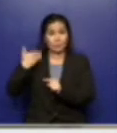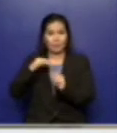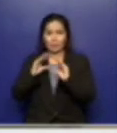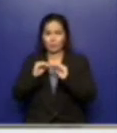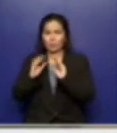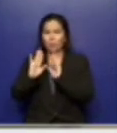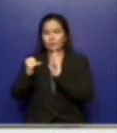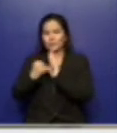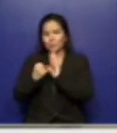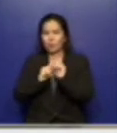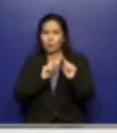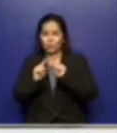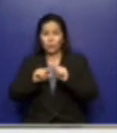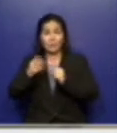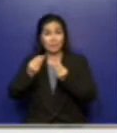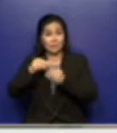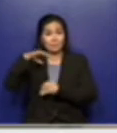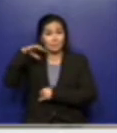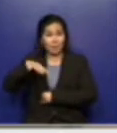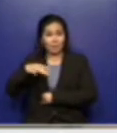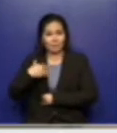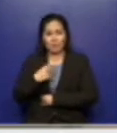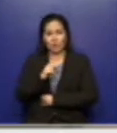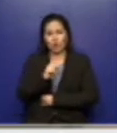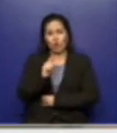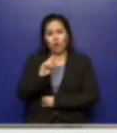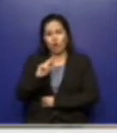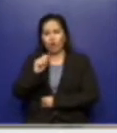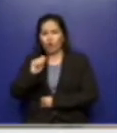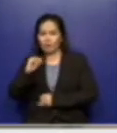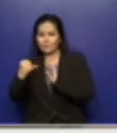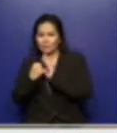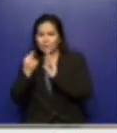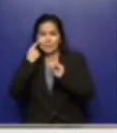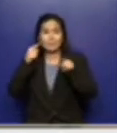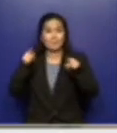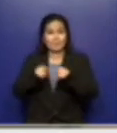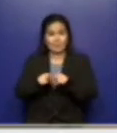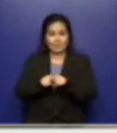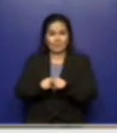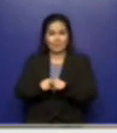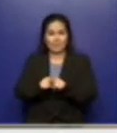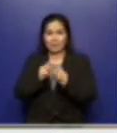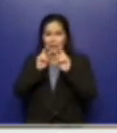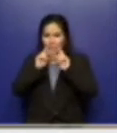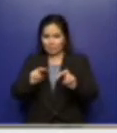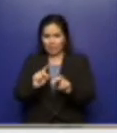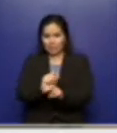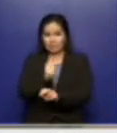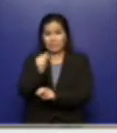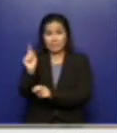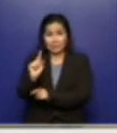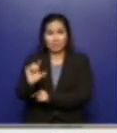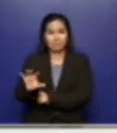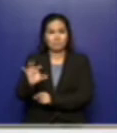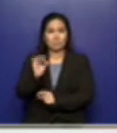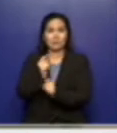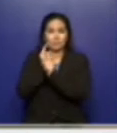าก็มีความเห็นตรงกันนะครับทั้งกรอทั้งจังหวัดเห็นตรงกันว่าเอาตามผลการศึกษาก็คือเอ